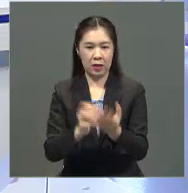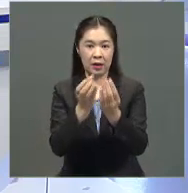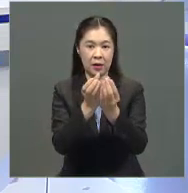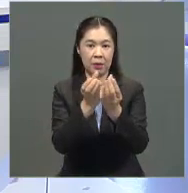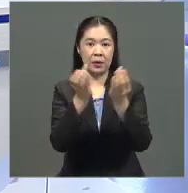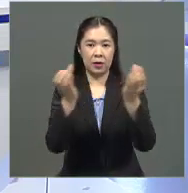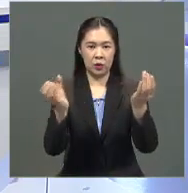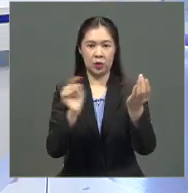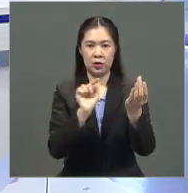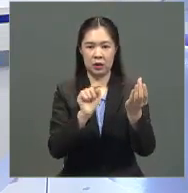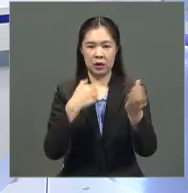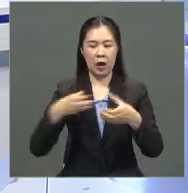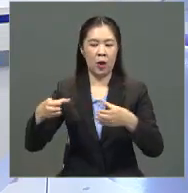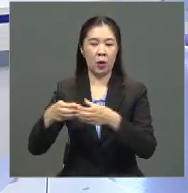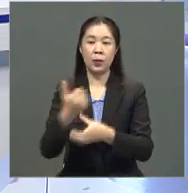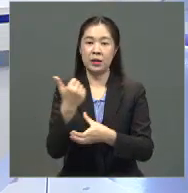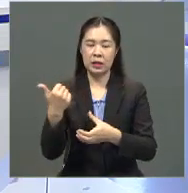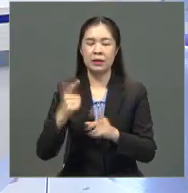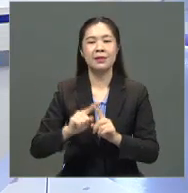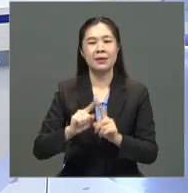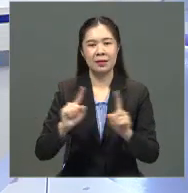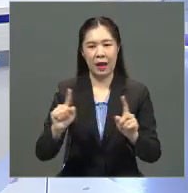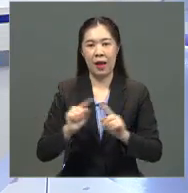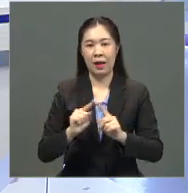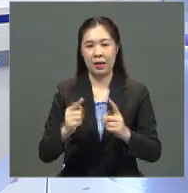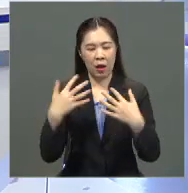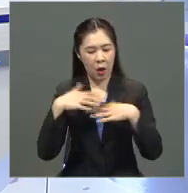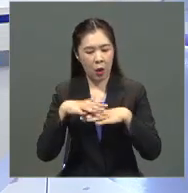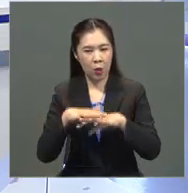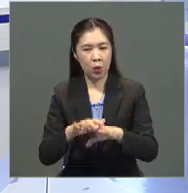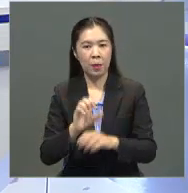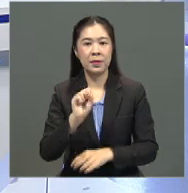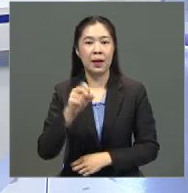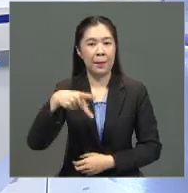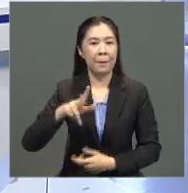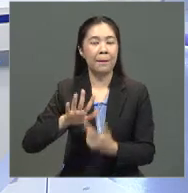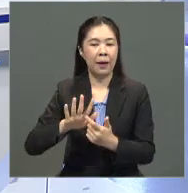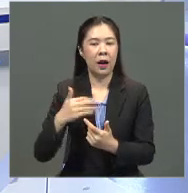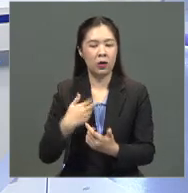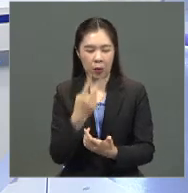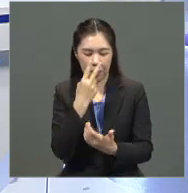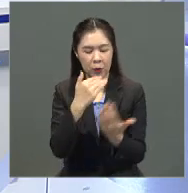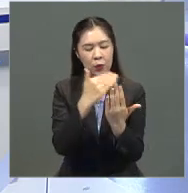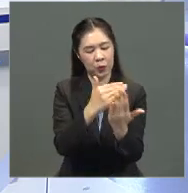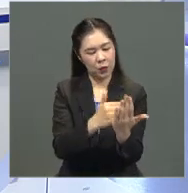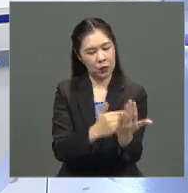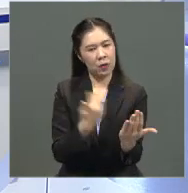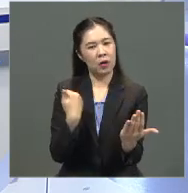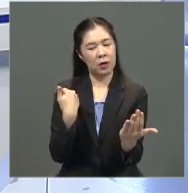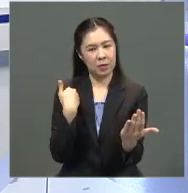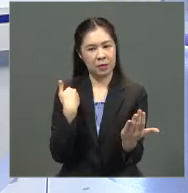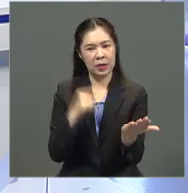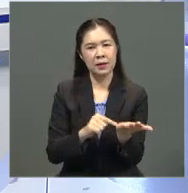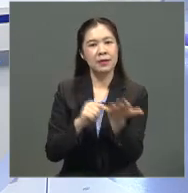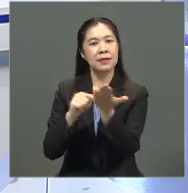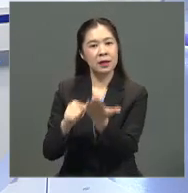พรรคก้าวไกลจะไม่ได้เหมือนกับพรรคอื่นๆแต่ถ้าเกิดเข้าไปในสภาแล้วสุดท้ายก็ต้องไปดูร่วมกันนี่แหละครั้งในส่วนของรัฐบาลว่าพรรค